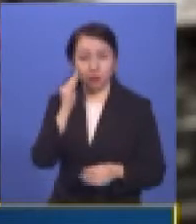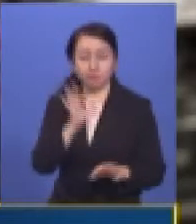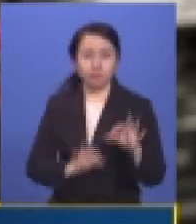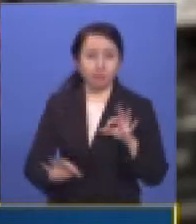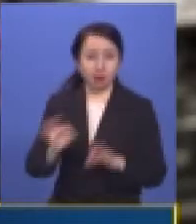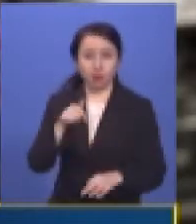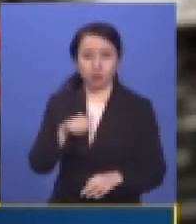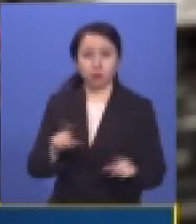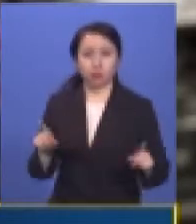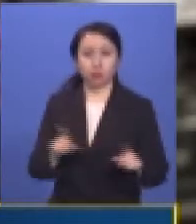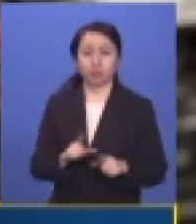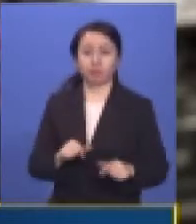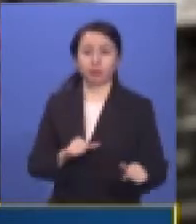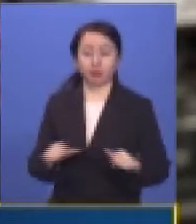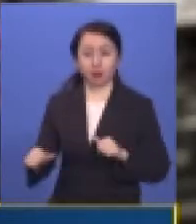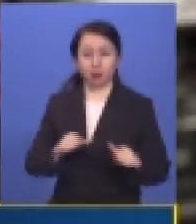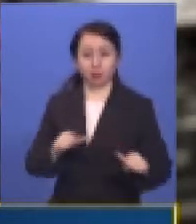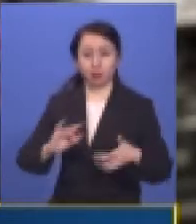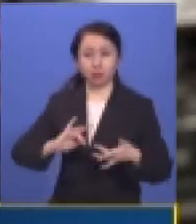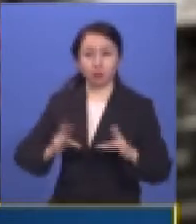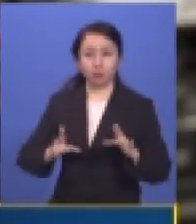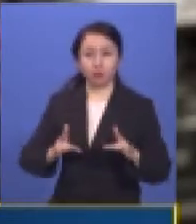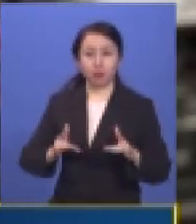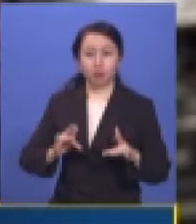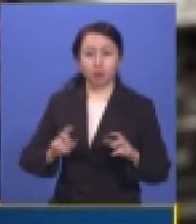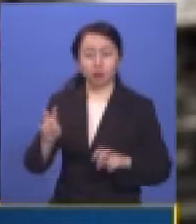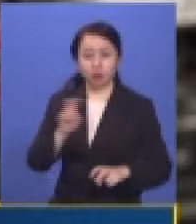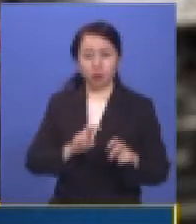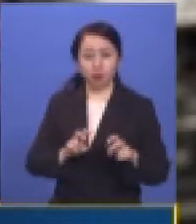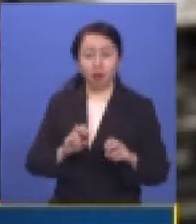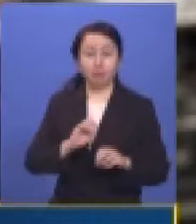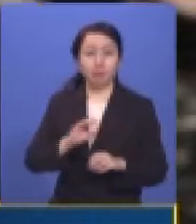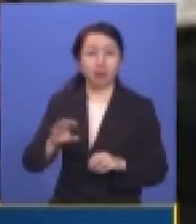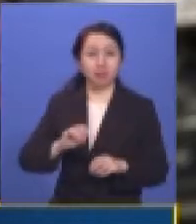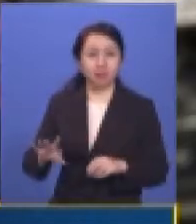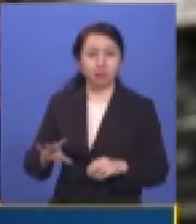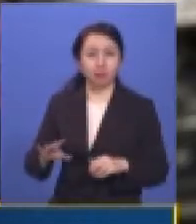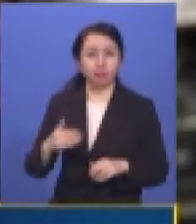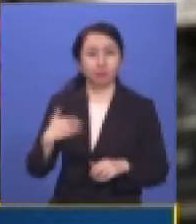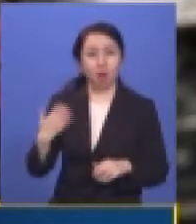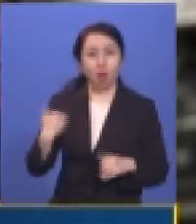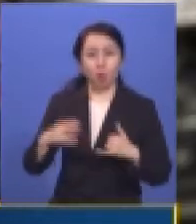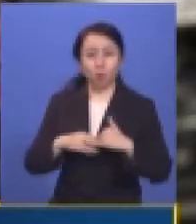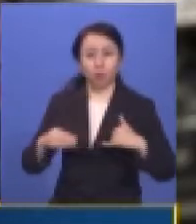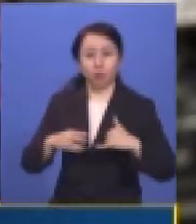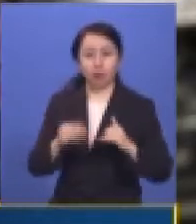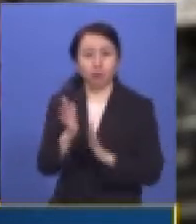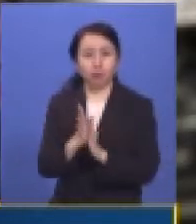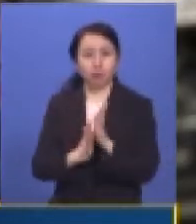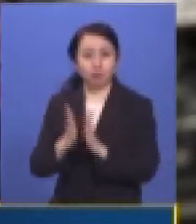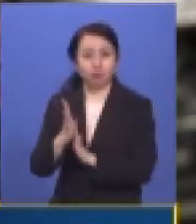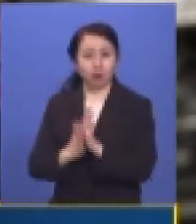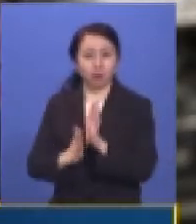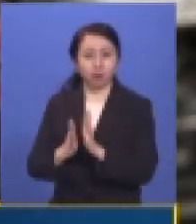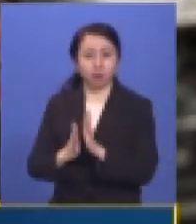есть автоматическое дистанционное опрыскивание удобрением растений, то есть поверхность растения, либо в